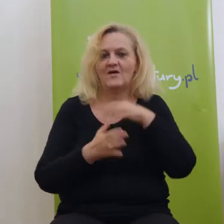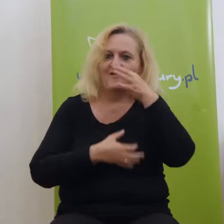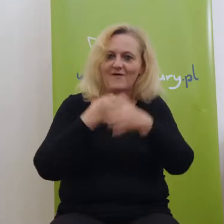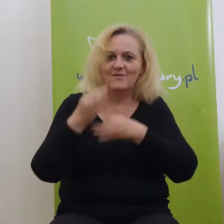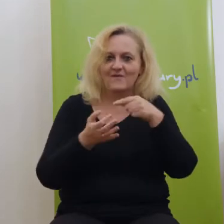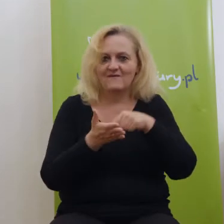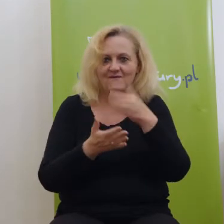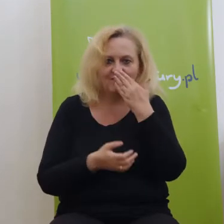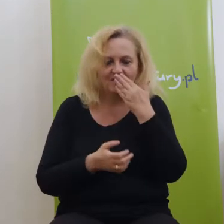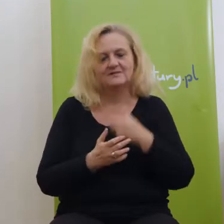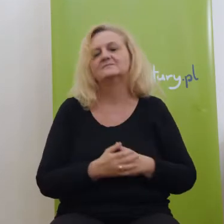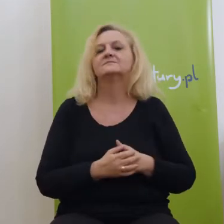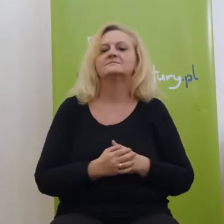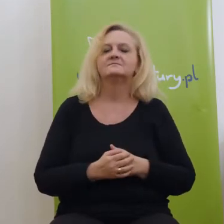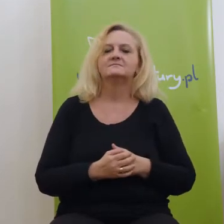powieść.